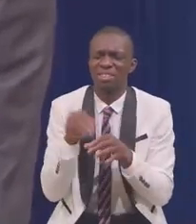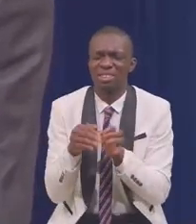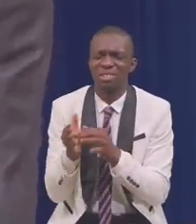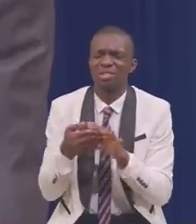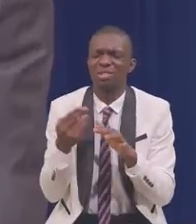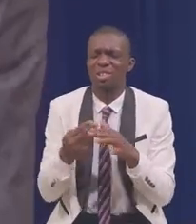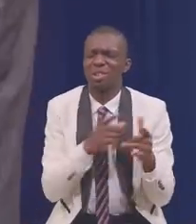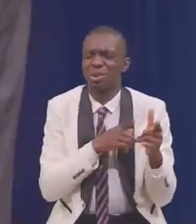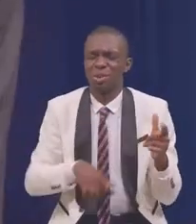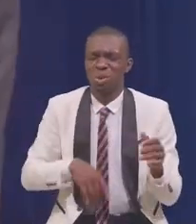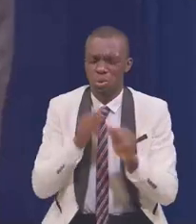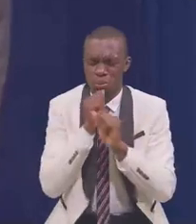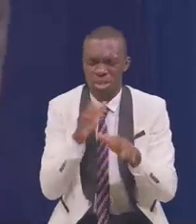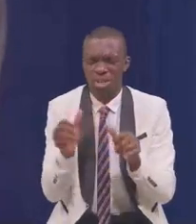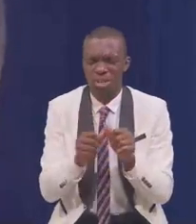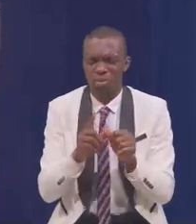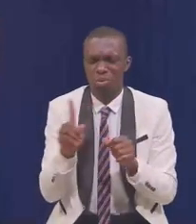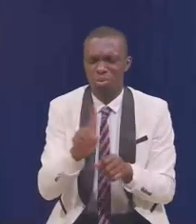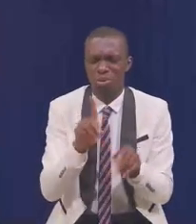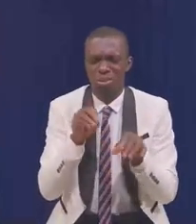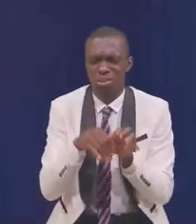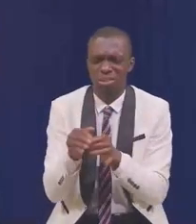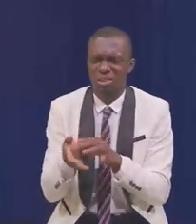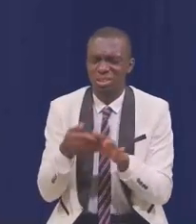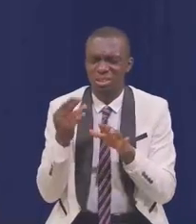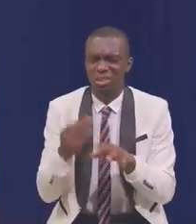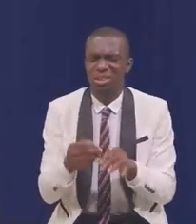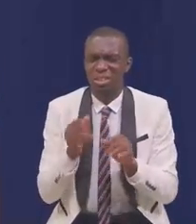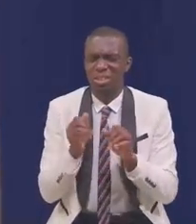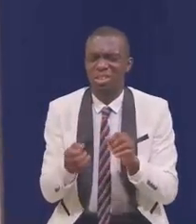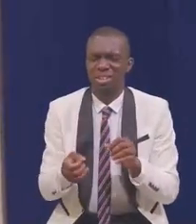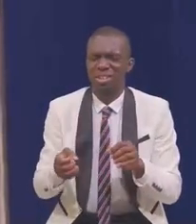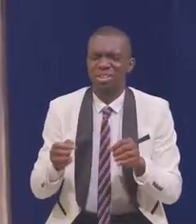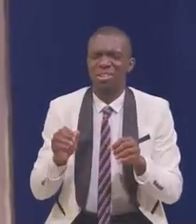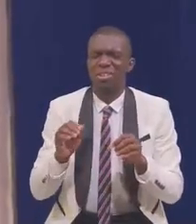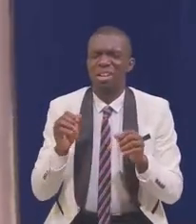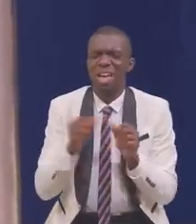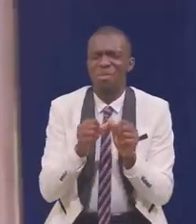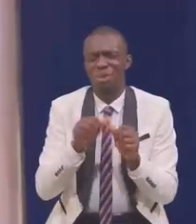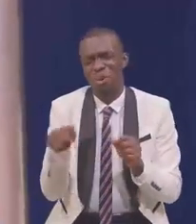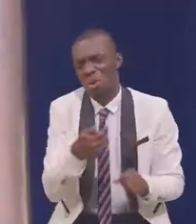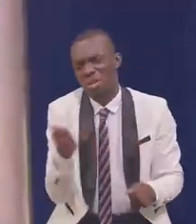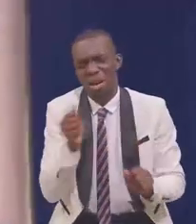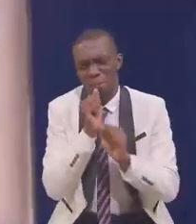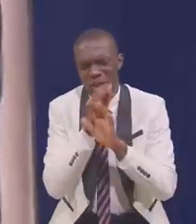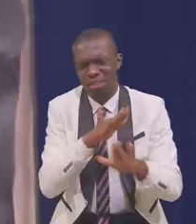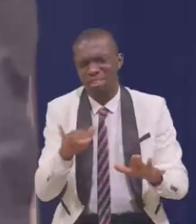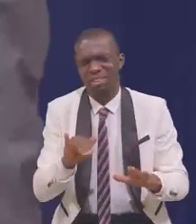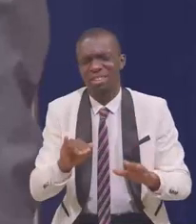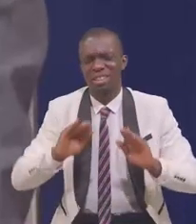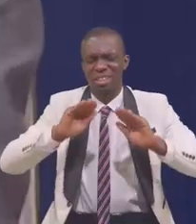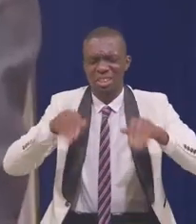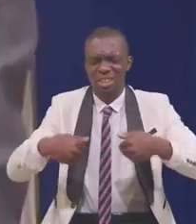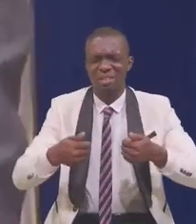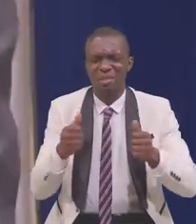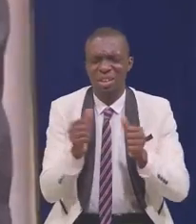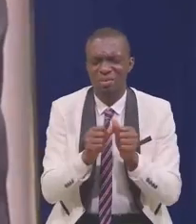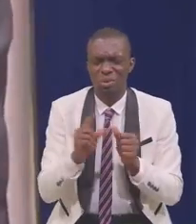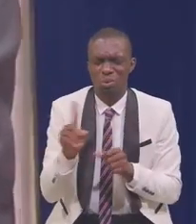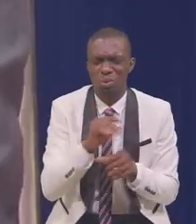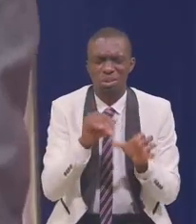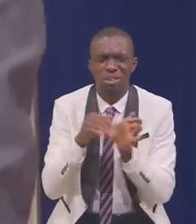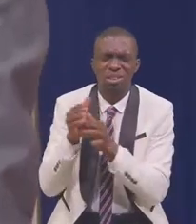de tout le monde. Et toutes tes bénédictions dont on a besoin, avant que ton peuple ne quitte, Seigneur, répands cela sur eux un